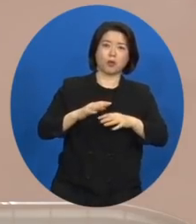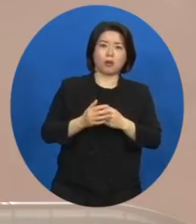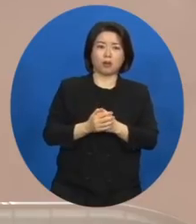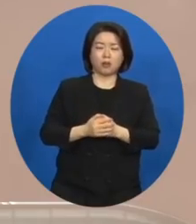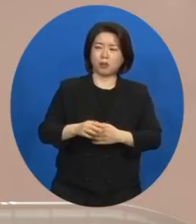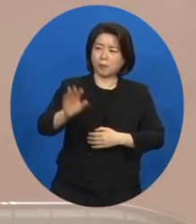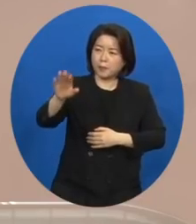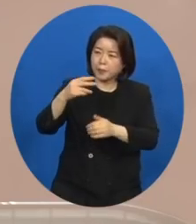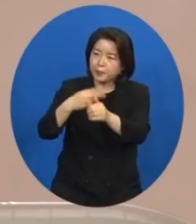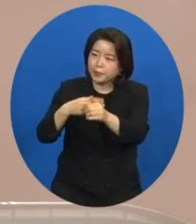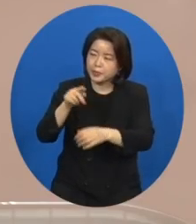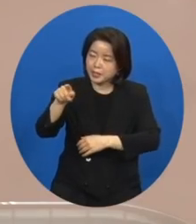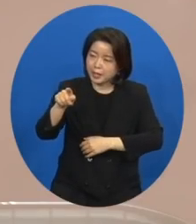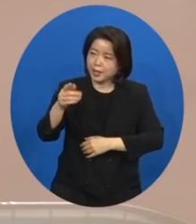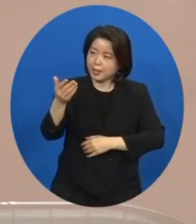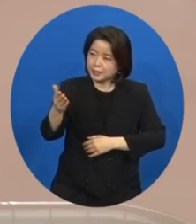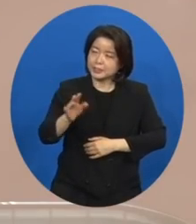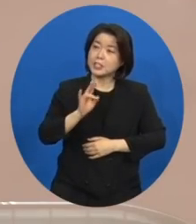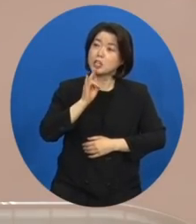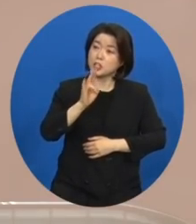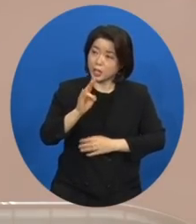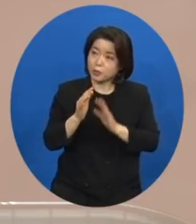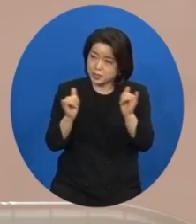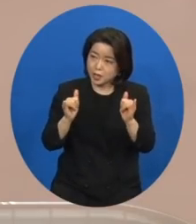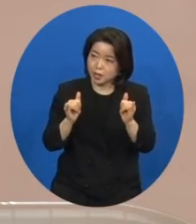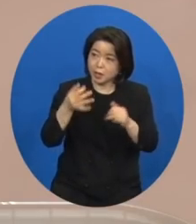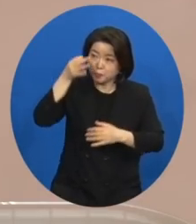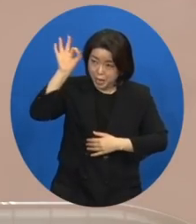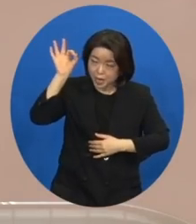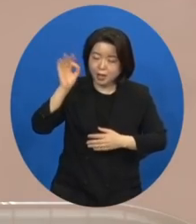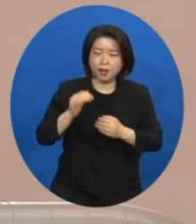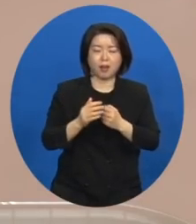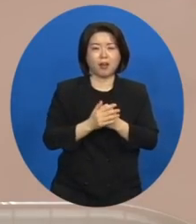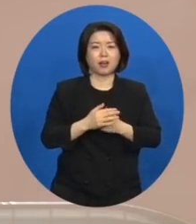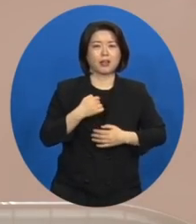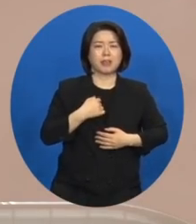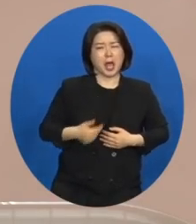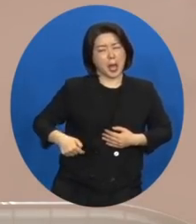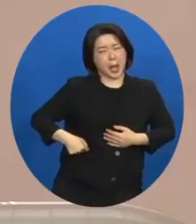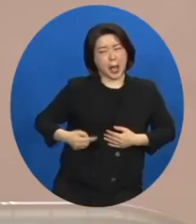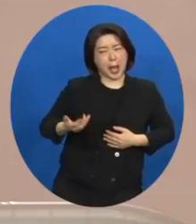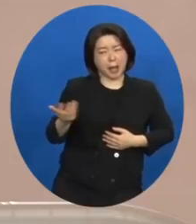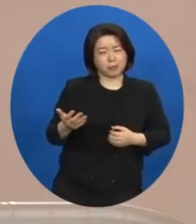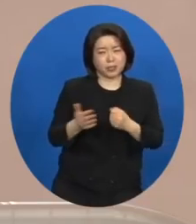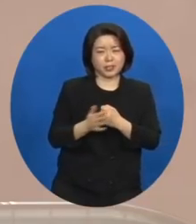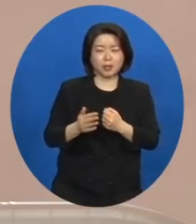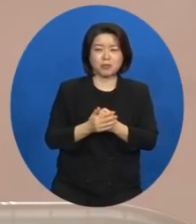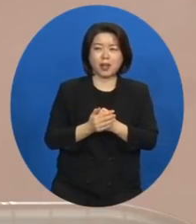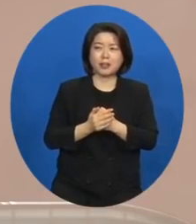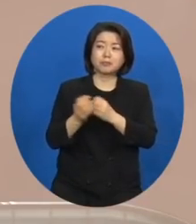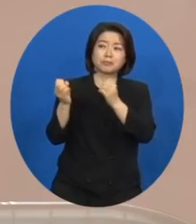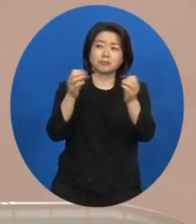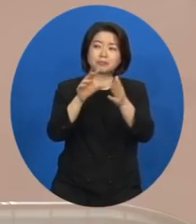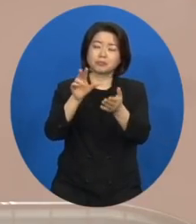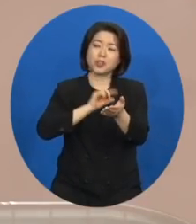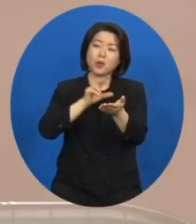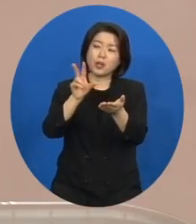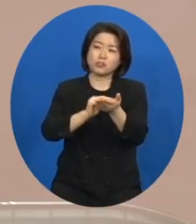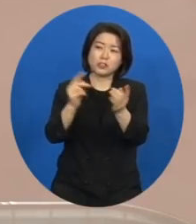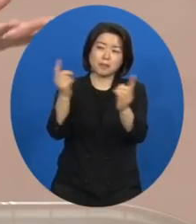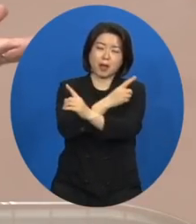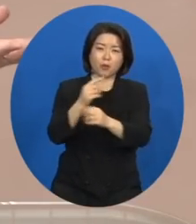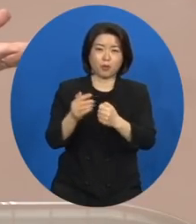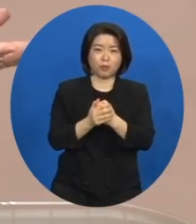당신이 보니까 예언자 십니다 인정을 해요 그러나 아픔과 거니까 화제를 돌립니다 남편 얘기를 했는데 갑자기